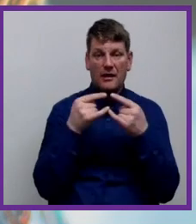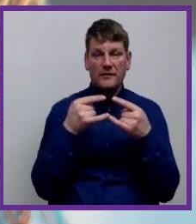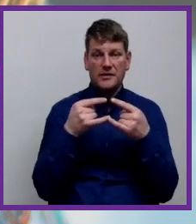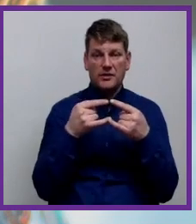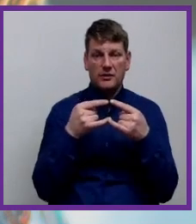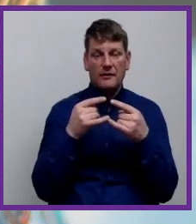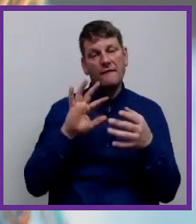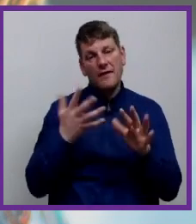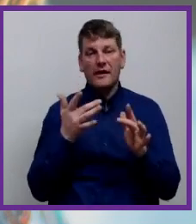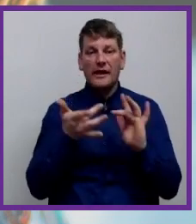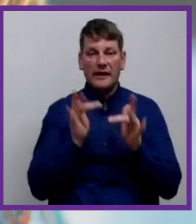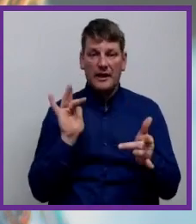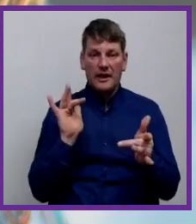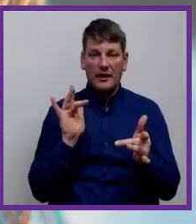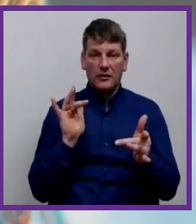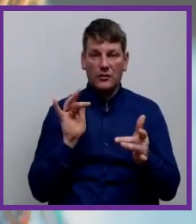jeb internetu.